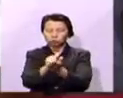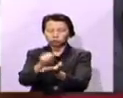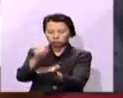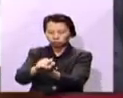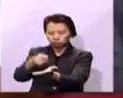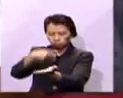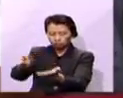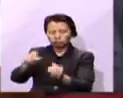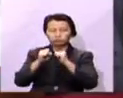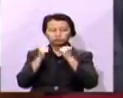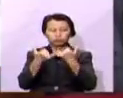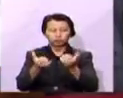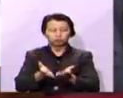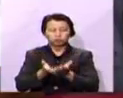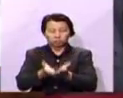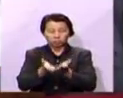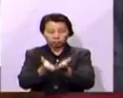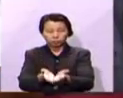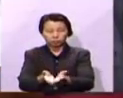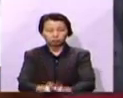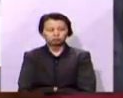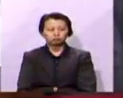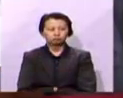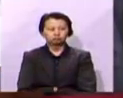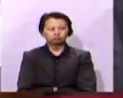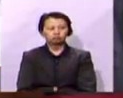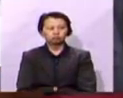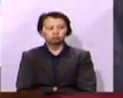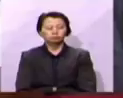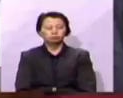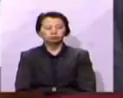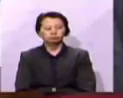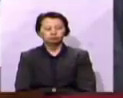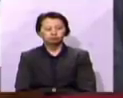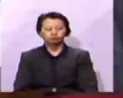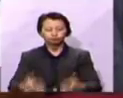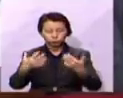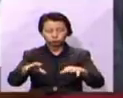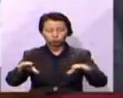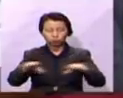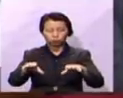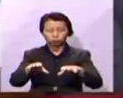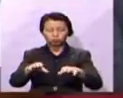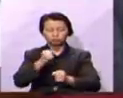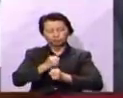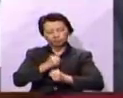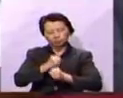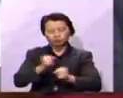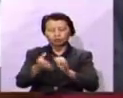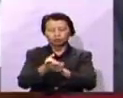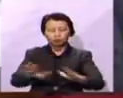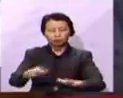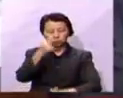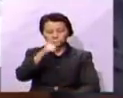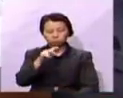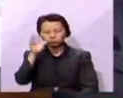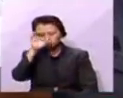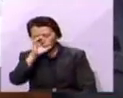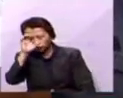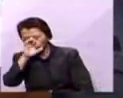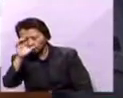diupah syarikat kapal. Divers sedang melaksanakan operasi penyelaman untuk melihat lagi